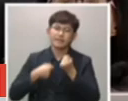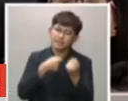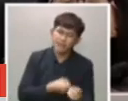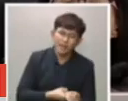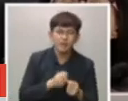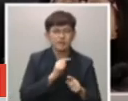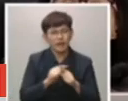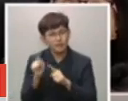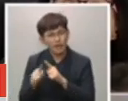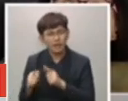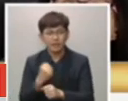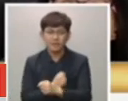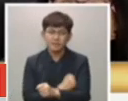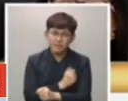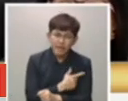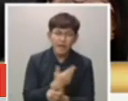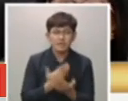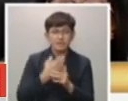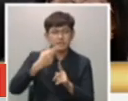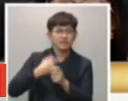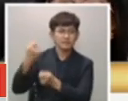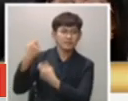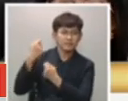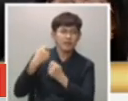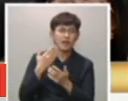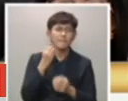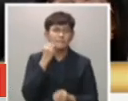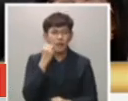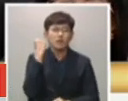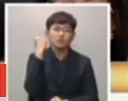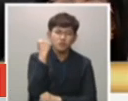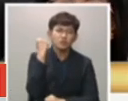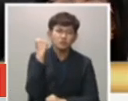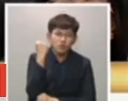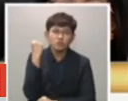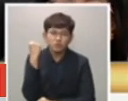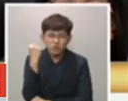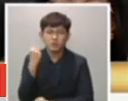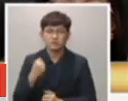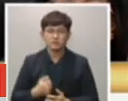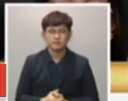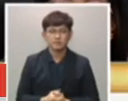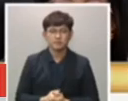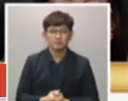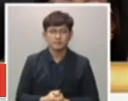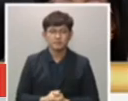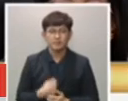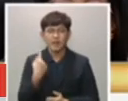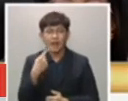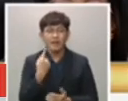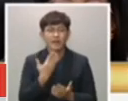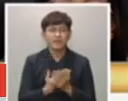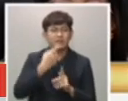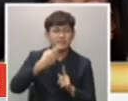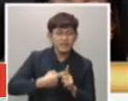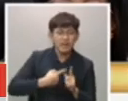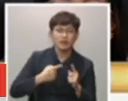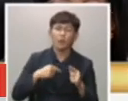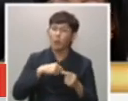งงานรับจ้างมนุษย์เงินเดือนจนแล้วจนอีกหาเช้ากินค่ำไม่มีแล้วครับหมุนเดือนชนเดือนตอน